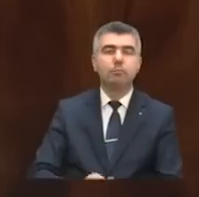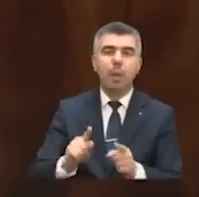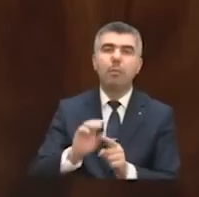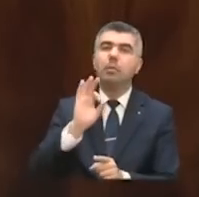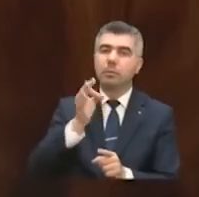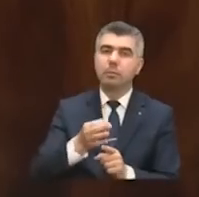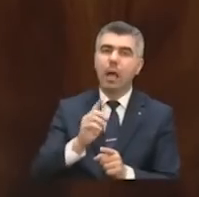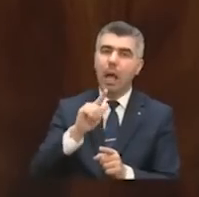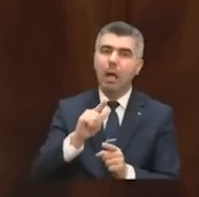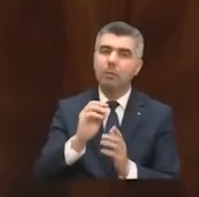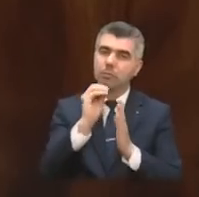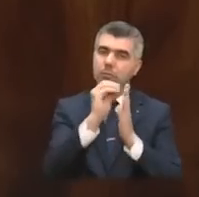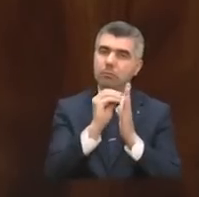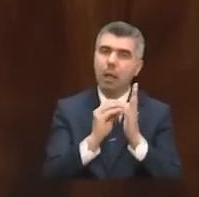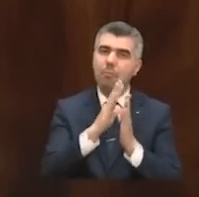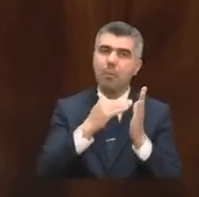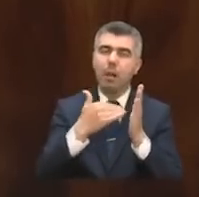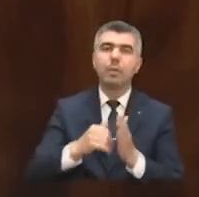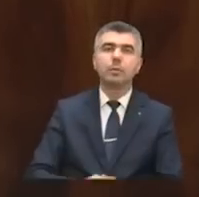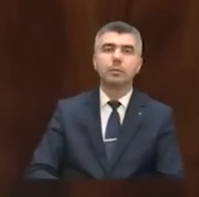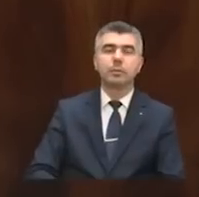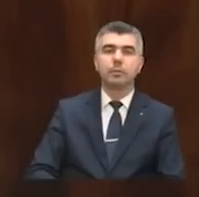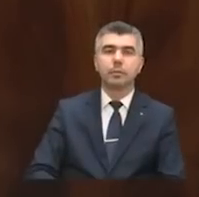يعني موجودين في هذا الشيء. بغينا